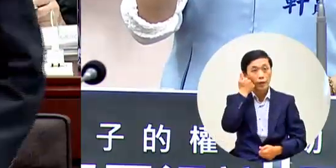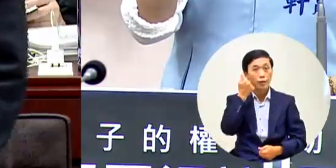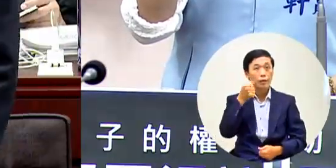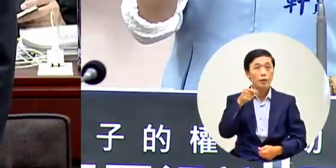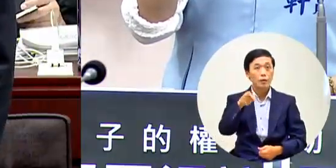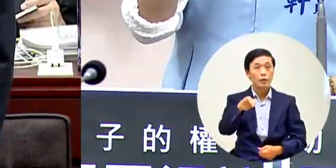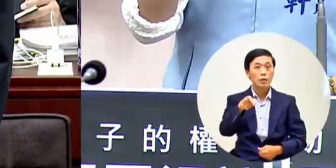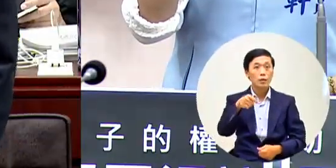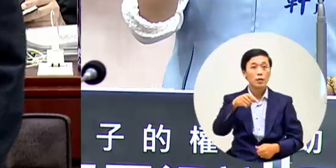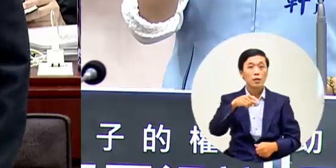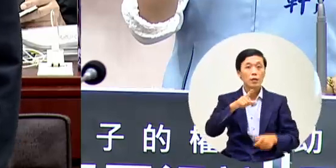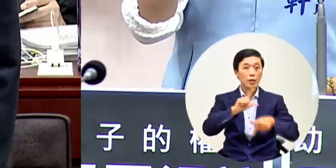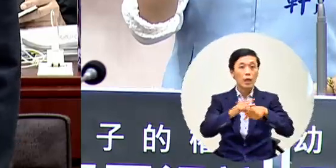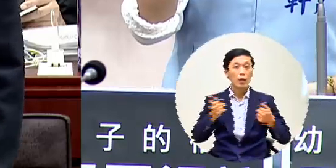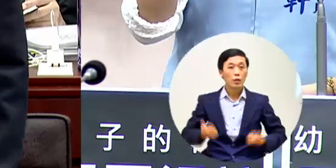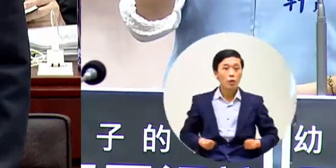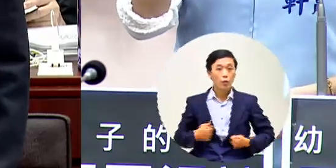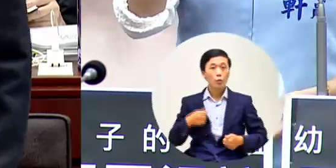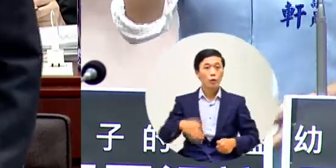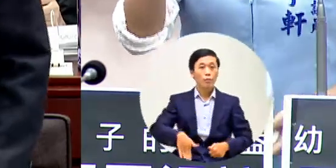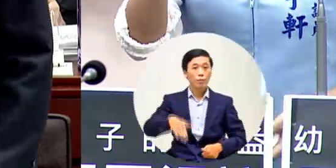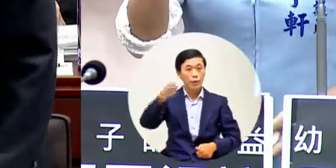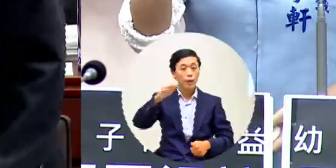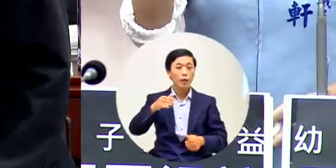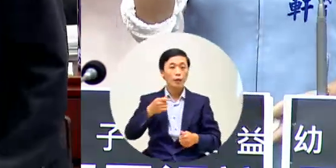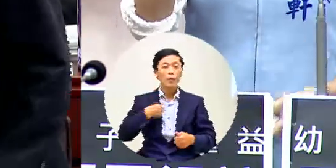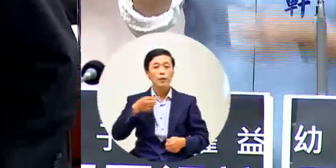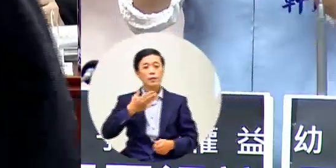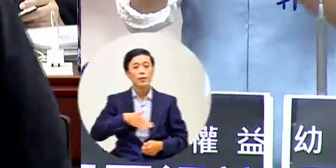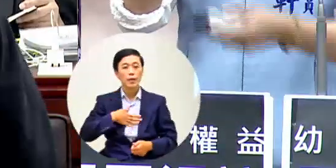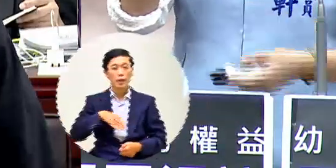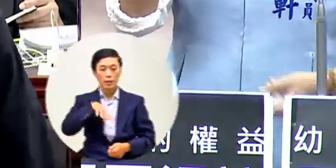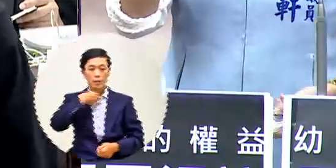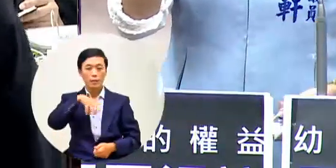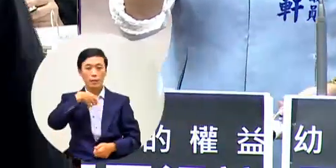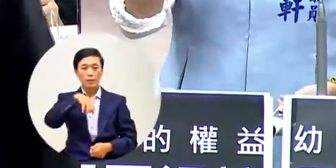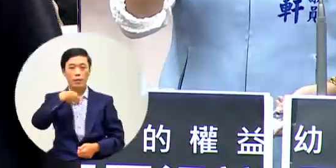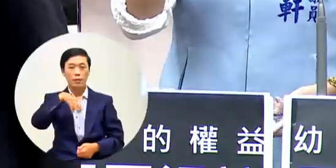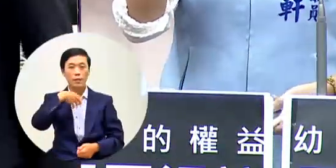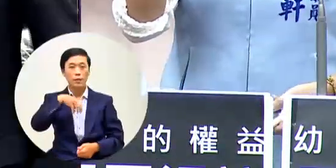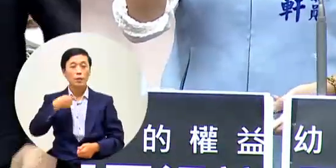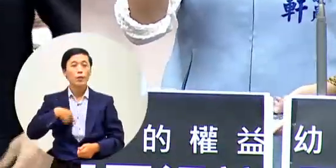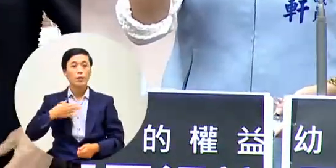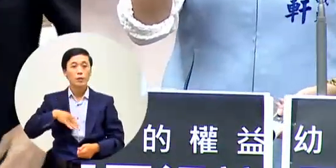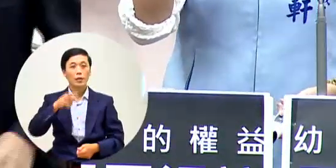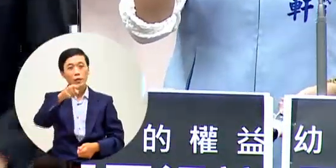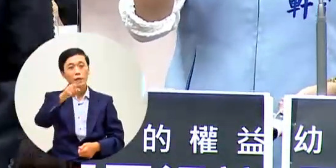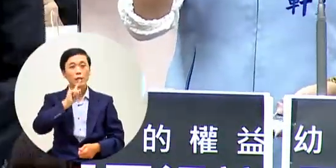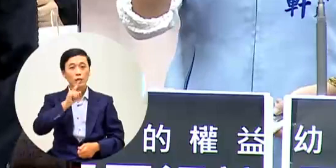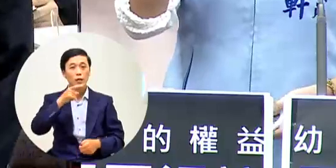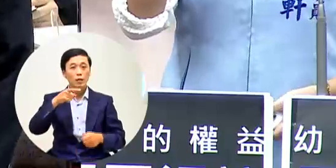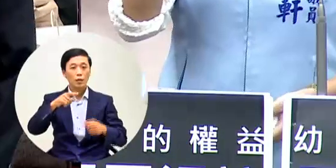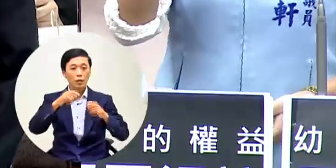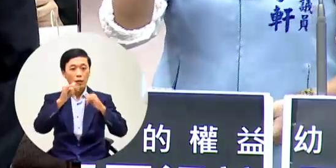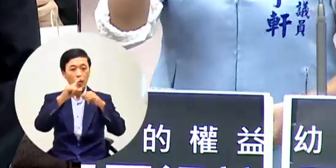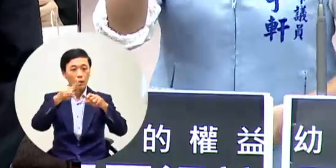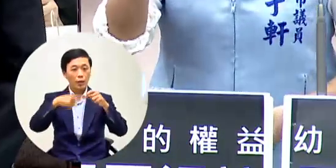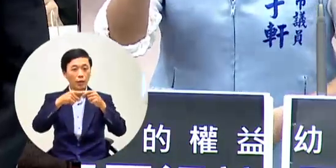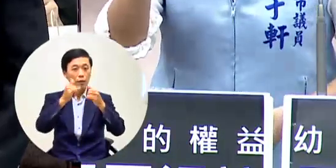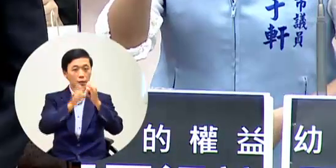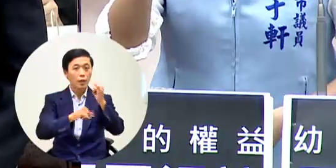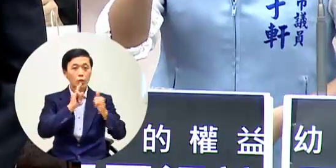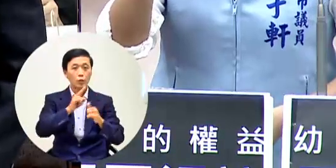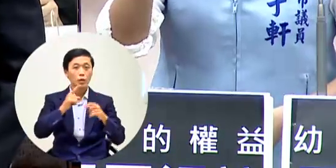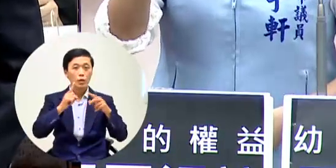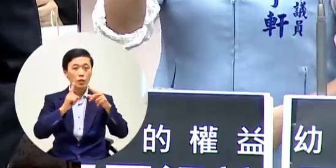个卡通我从小看到大，哆啦 A 梦啦。 哆啦 A 梦哦，哦，我以为你的年代会说小叮当哎，他最爱吃铜锣